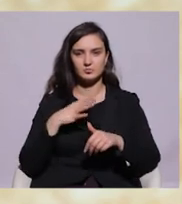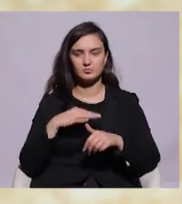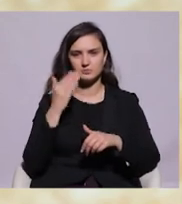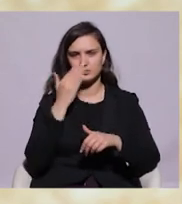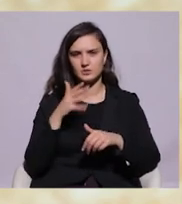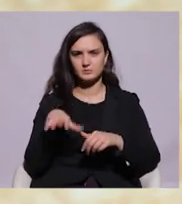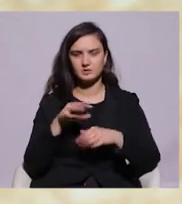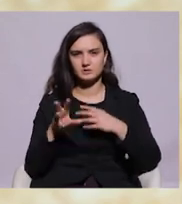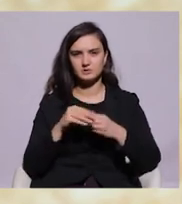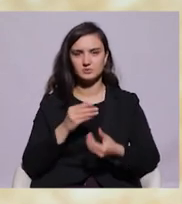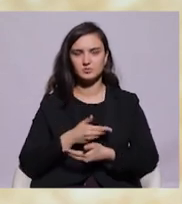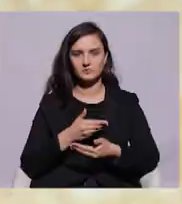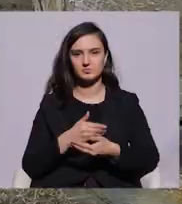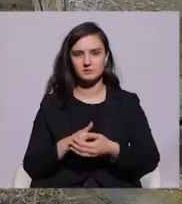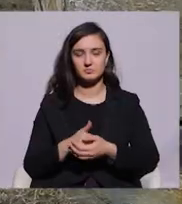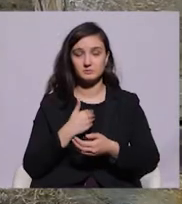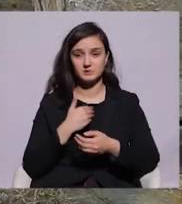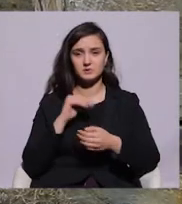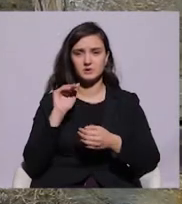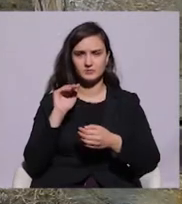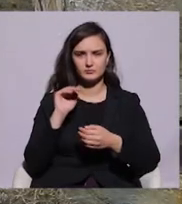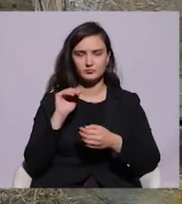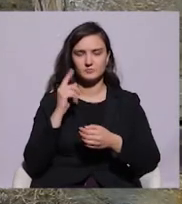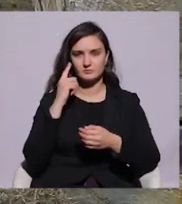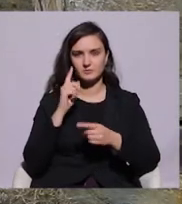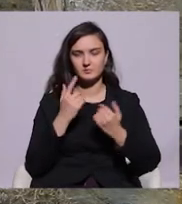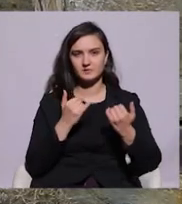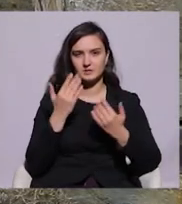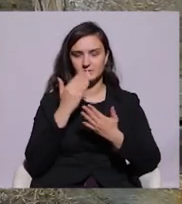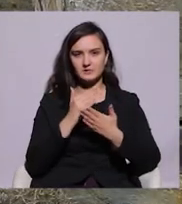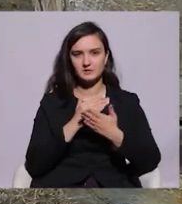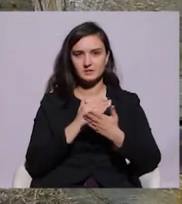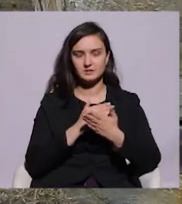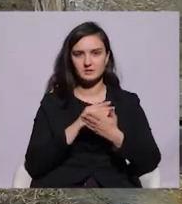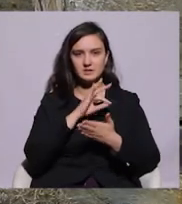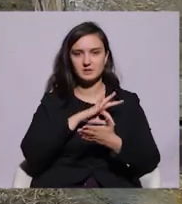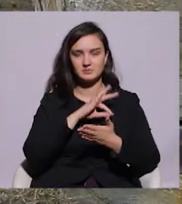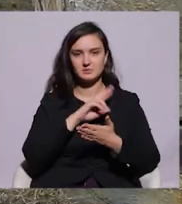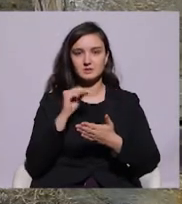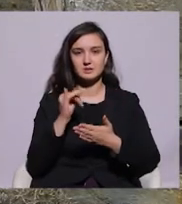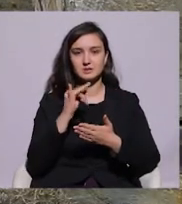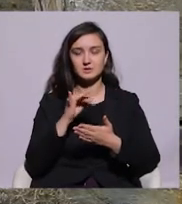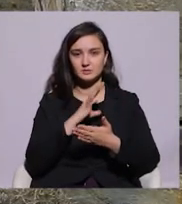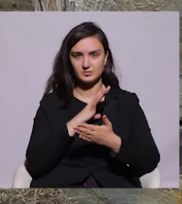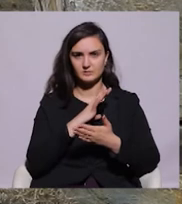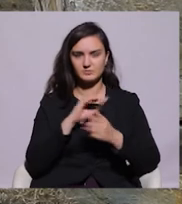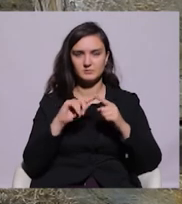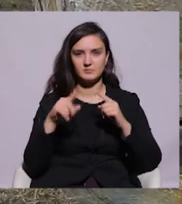საქართველოს ქართულ მოსახლეობასთან ერთად ცხოვრება. Მინდა დაგემშვიდობოთ, ვფიქრობ რომ დღევანდელი გაკვეთილი სარგებლიანი და